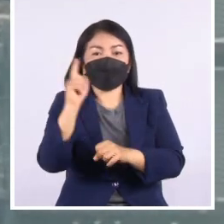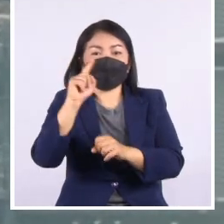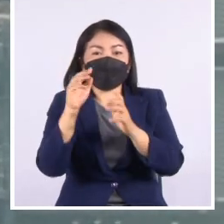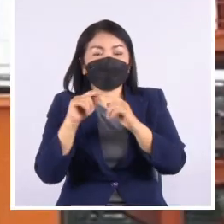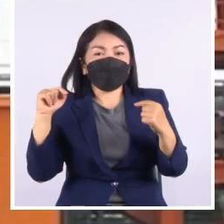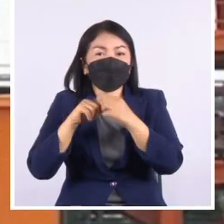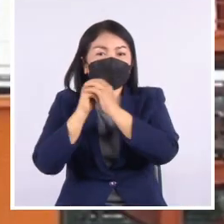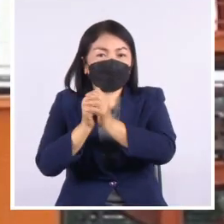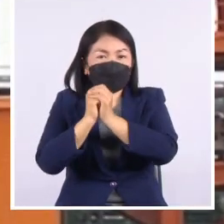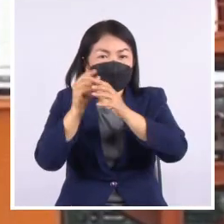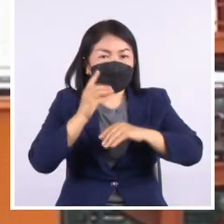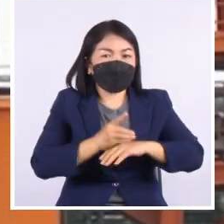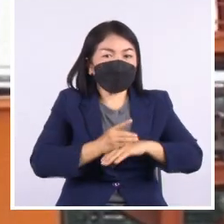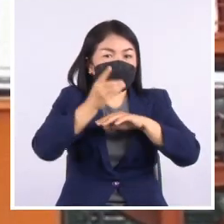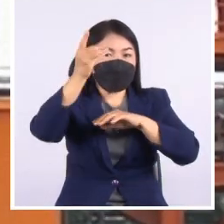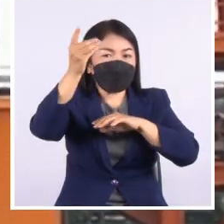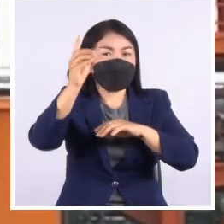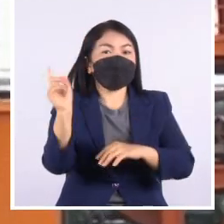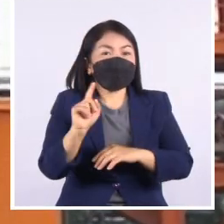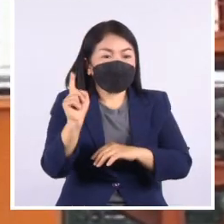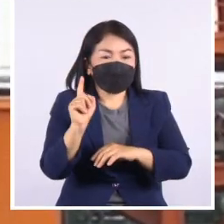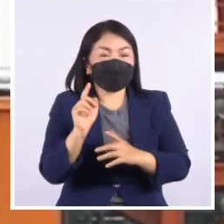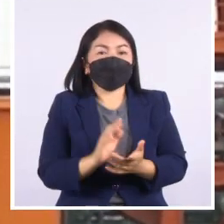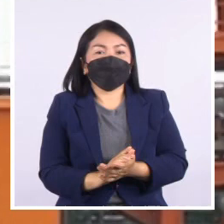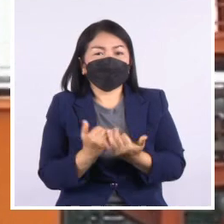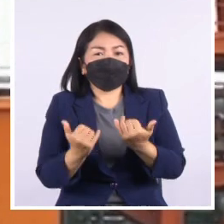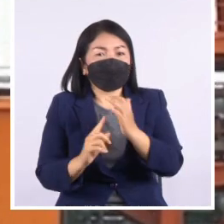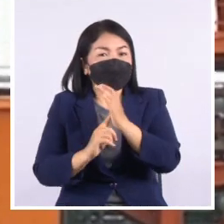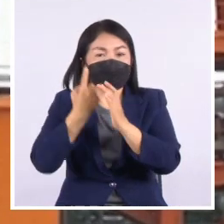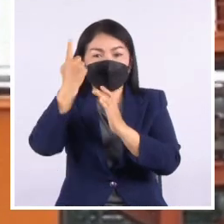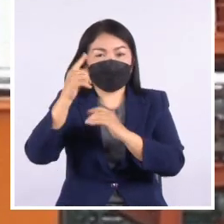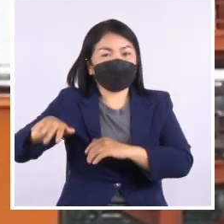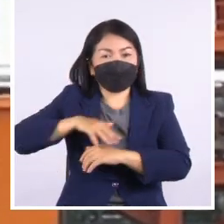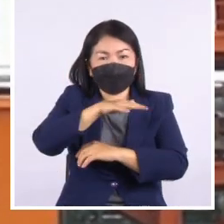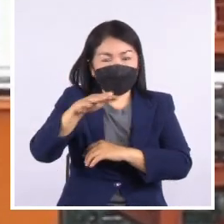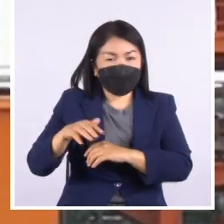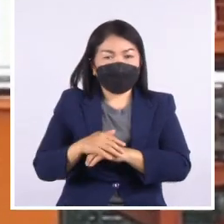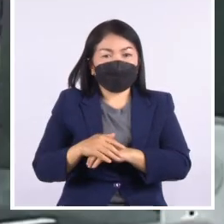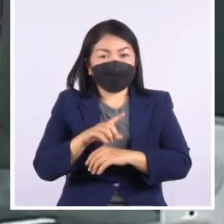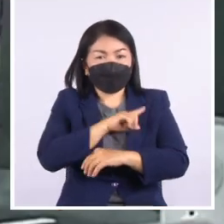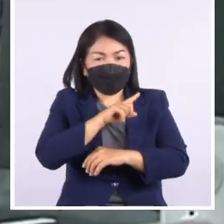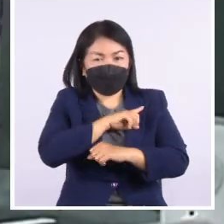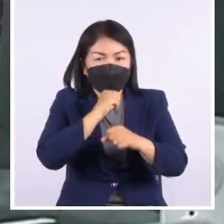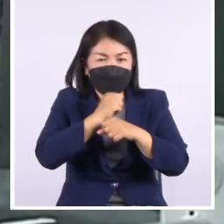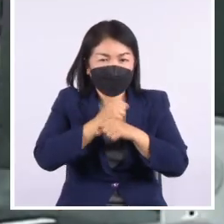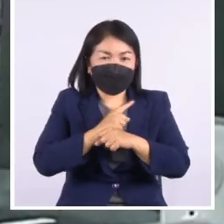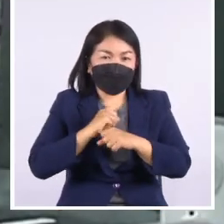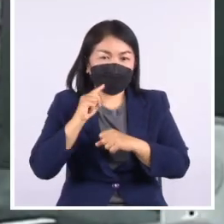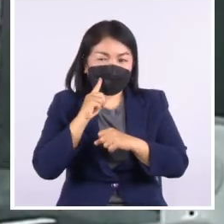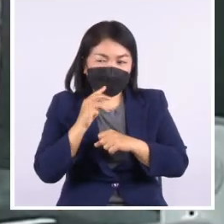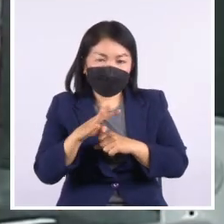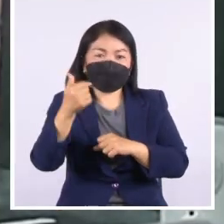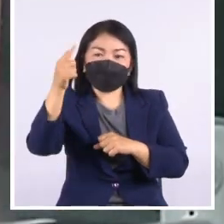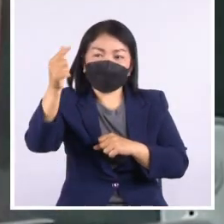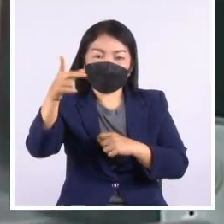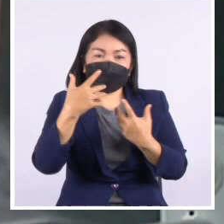ารกิจนี้นะครับเป็นการนำส่งชิ้นส่วนอวกาศเที่ยวแรกจากทั้งหมด11เที่ยวด้านกองทัพอากาศสหรัฐนะครับระบุเลยนะครับว่าจุ